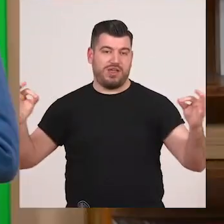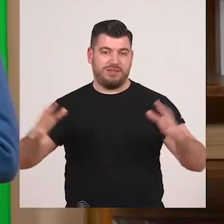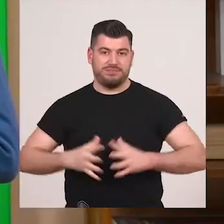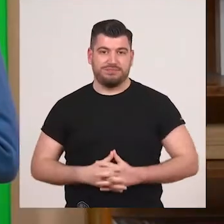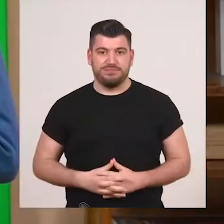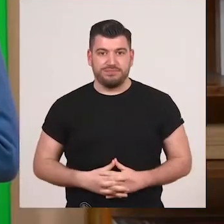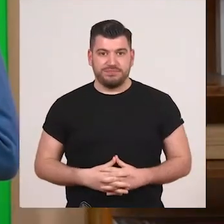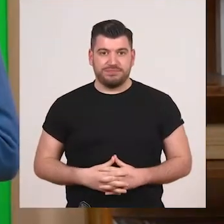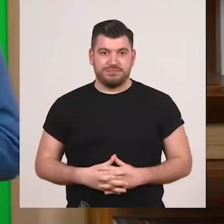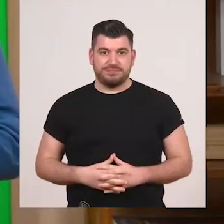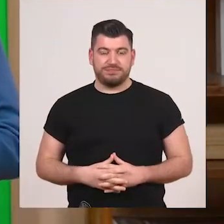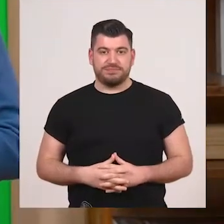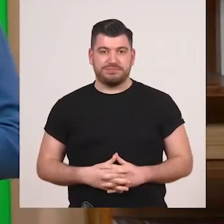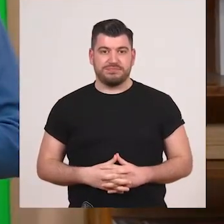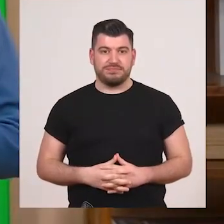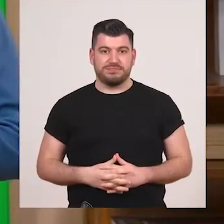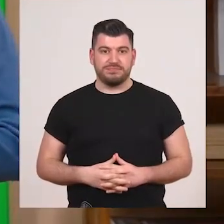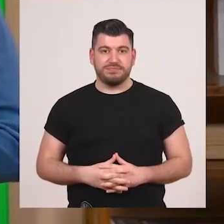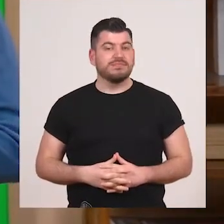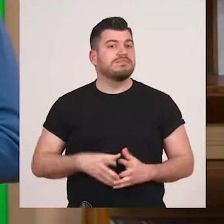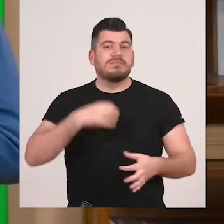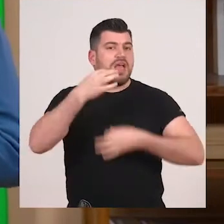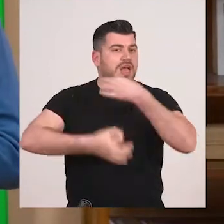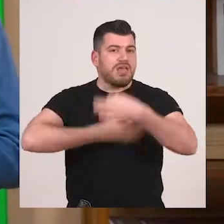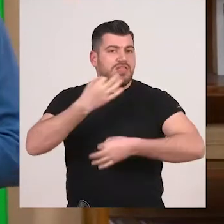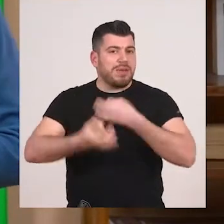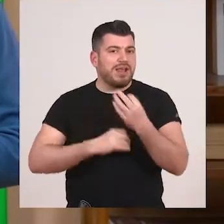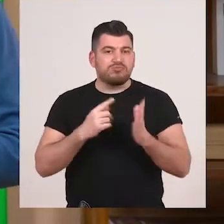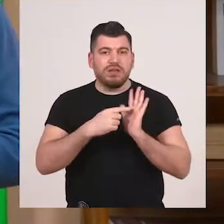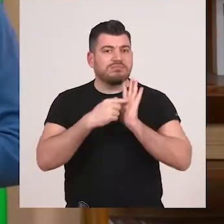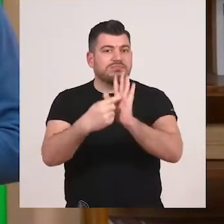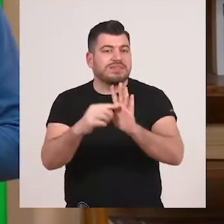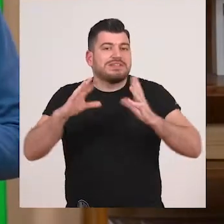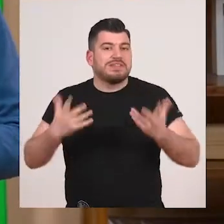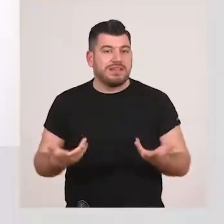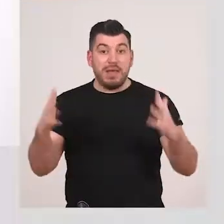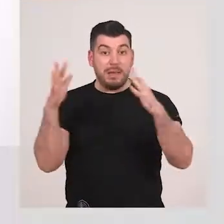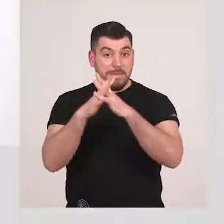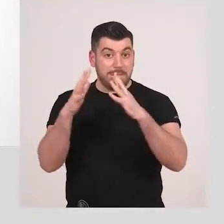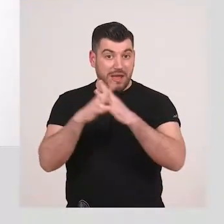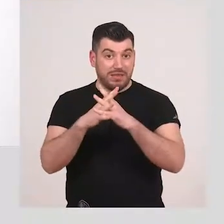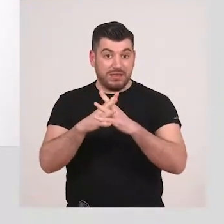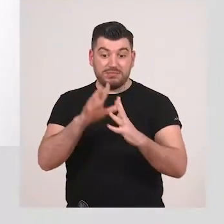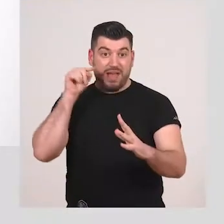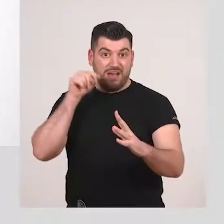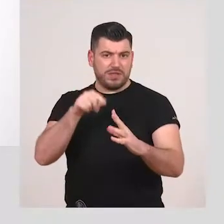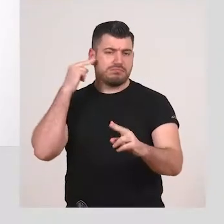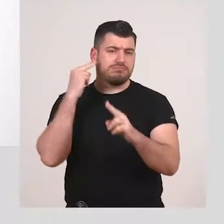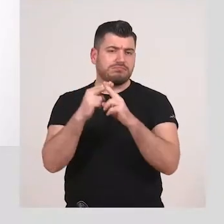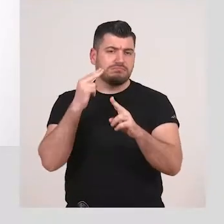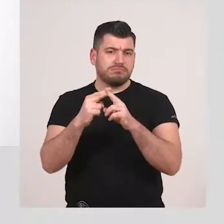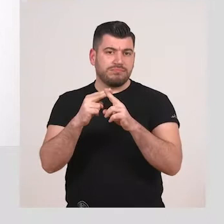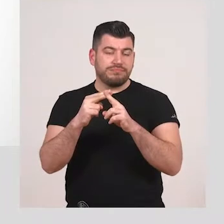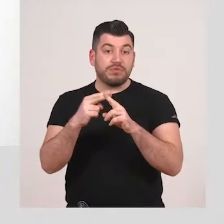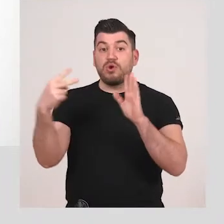ιστορία. Θα μιλήσουμε για μία μάχη τόσο σημαντική που το